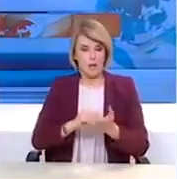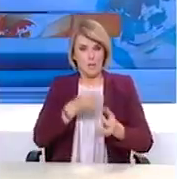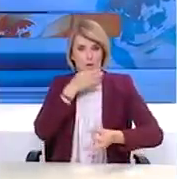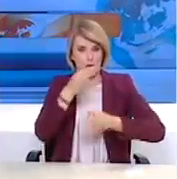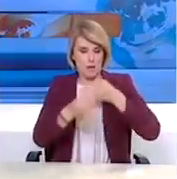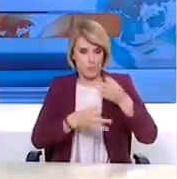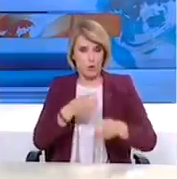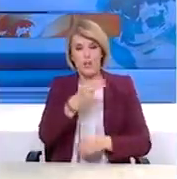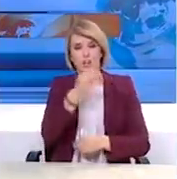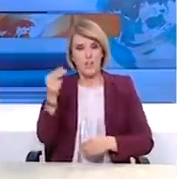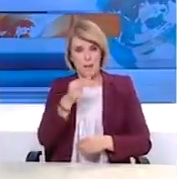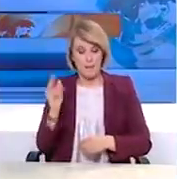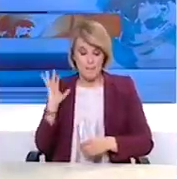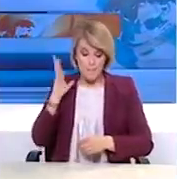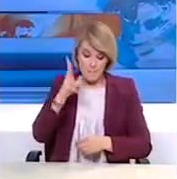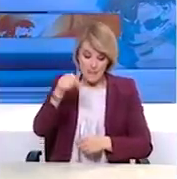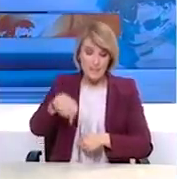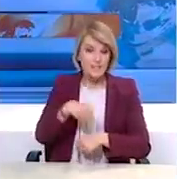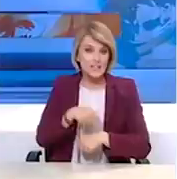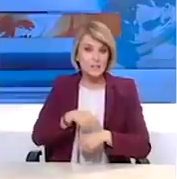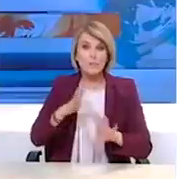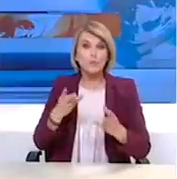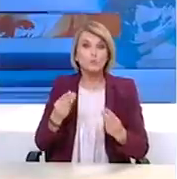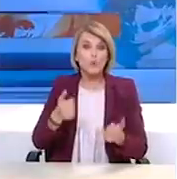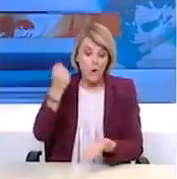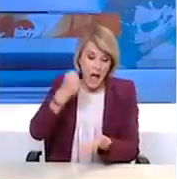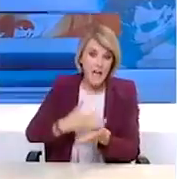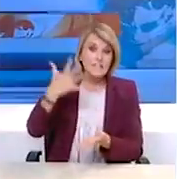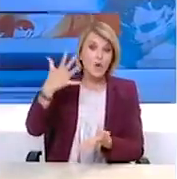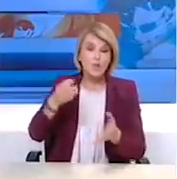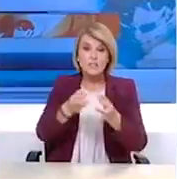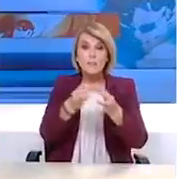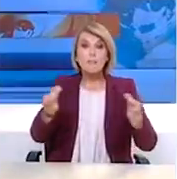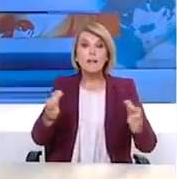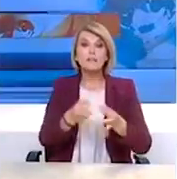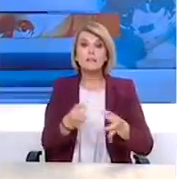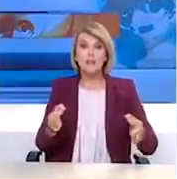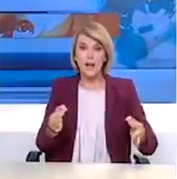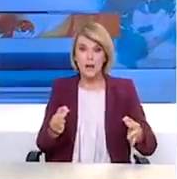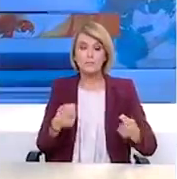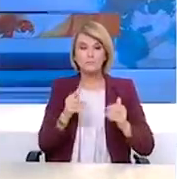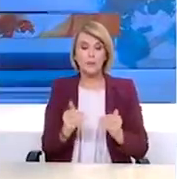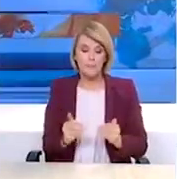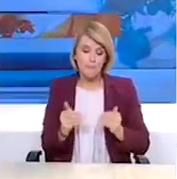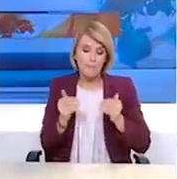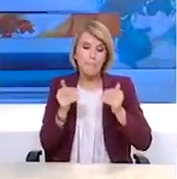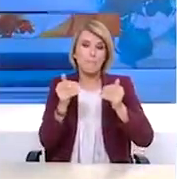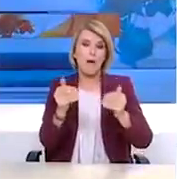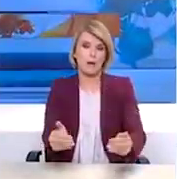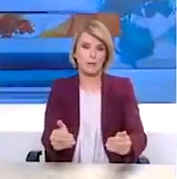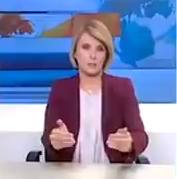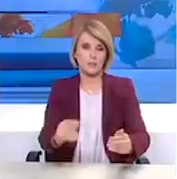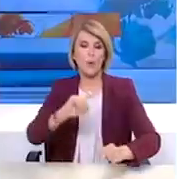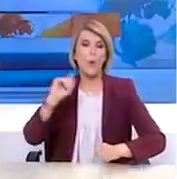ζητήματα. Αξιολογώντας τη μέχρι στιγμής αποτελεσματικότητα του μέτρου, αποφασίζεται με κοία η παράταση της προσωρινής αναστολής λειτουργίας όλων